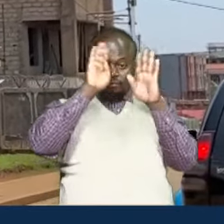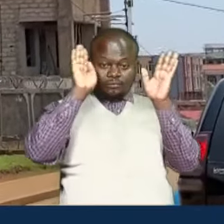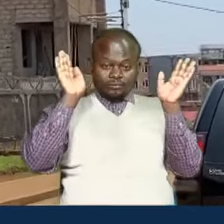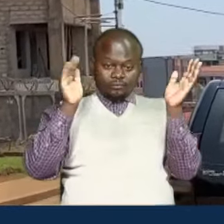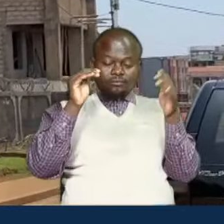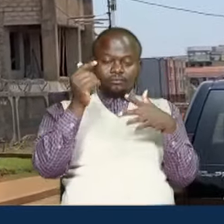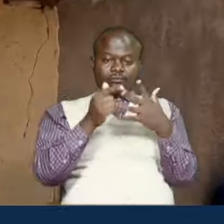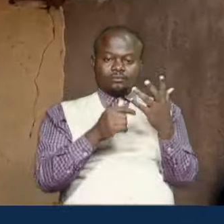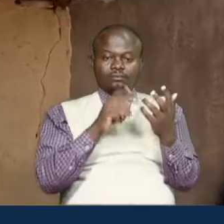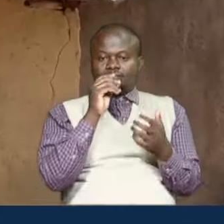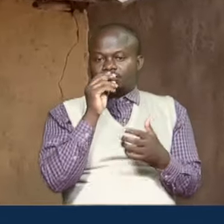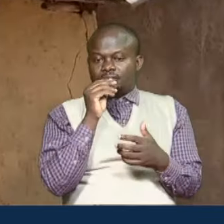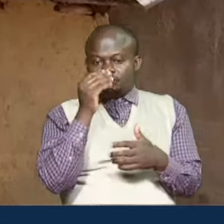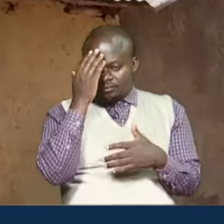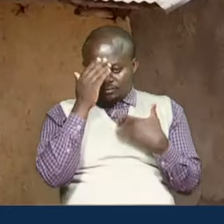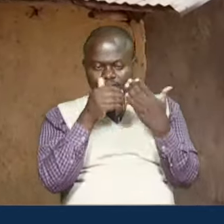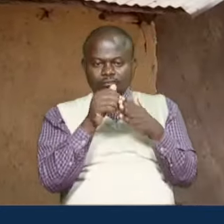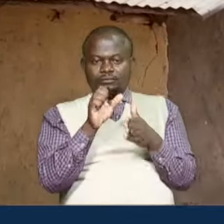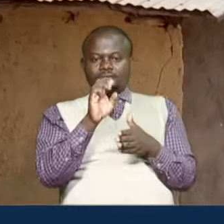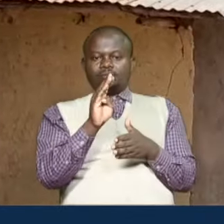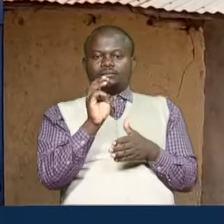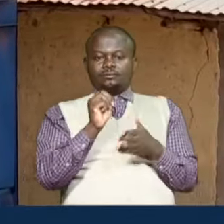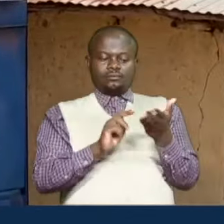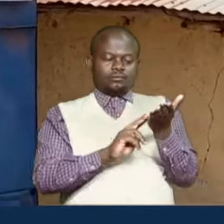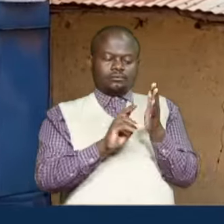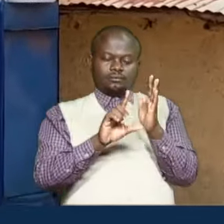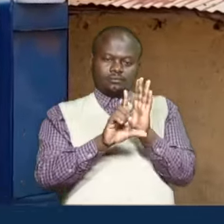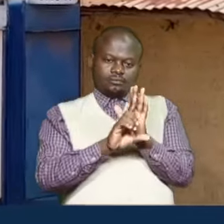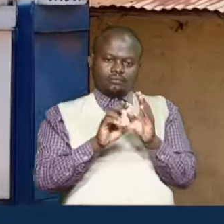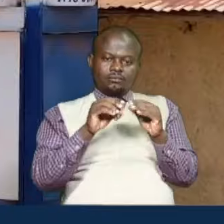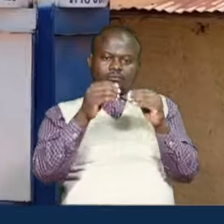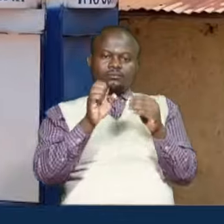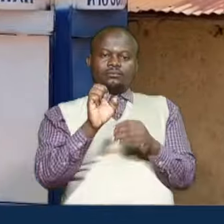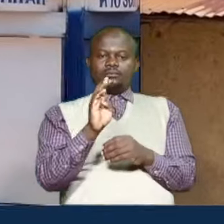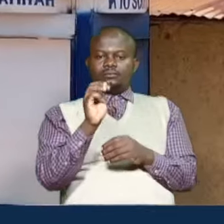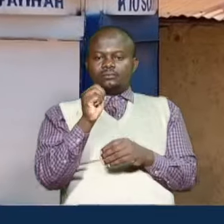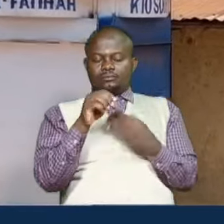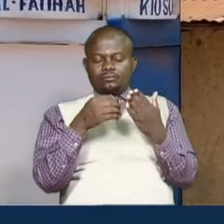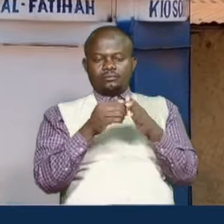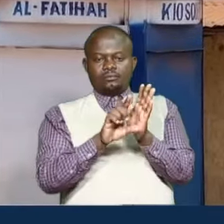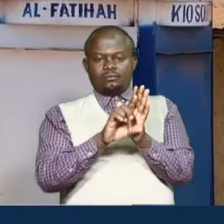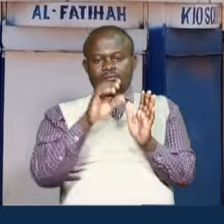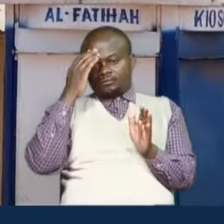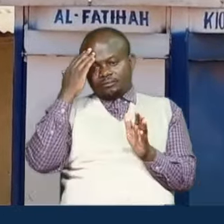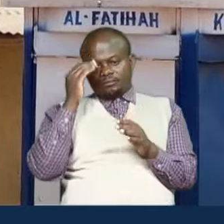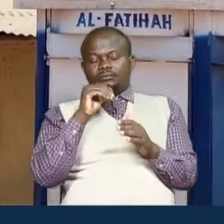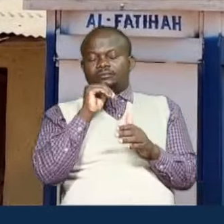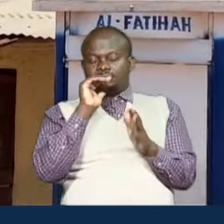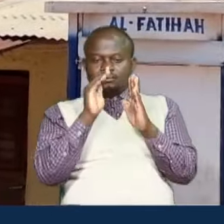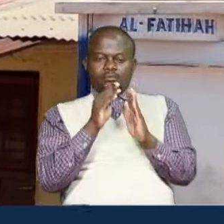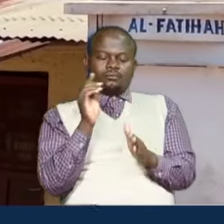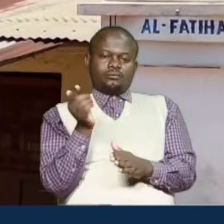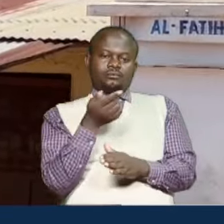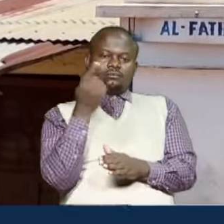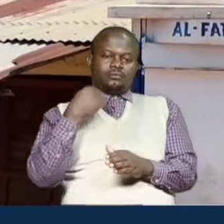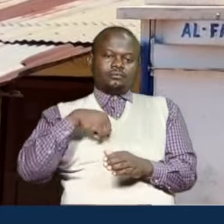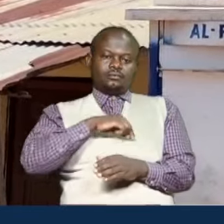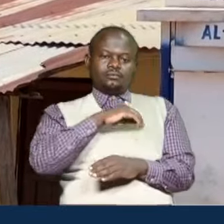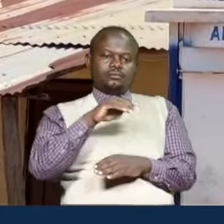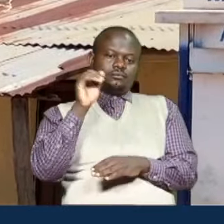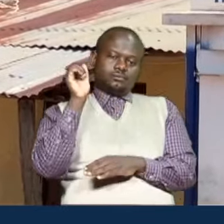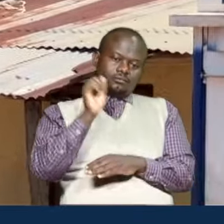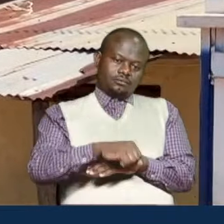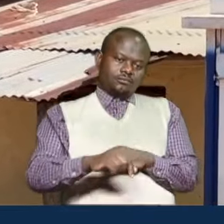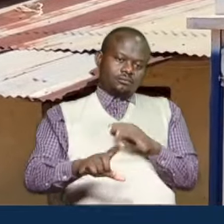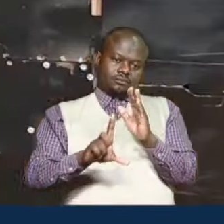iki ndi kuvugaho. Gukoresha IBM ni itegeko, gutanga IBM ni itegeko, ntago nta n'umwe muri twe bwo hejuru y'amategeko